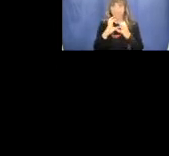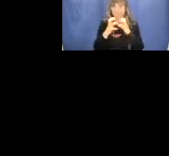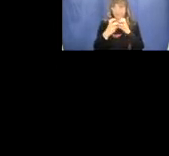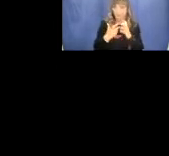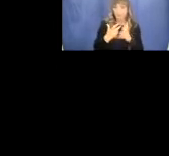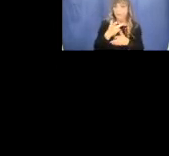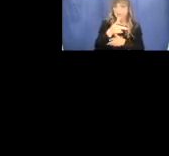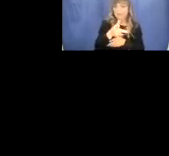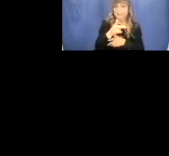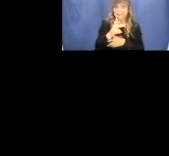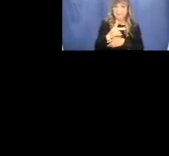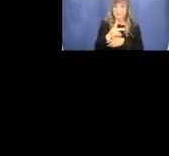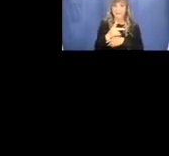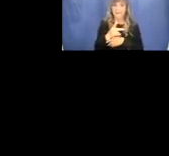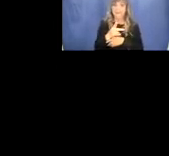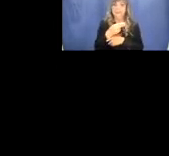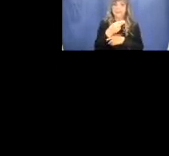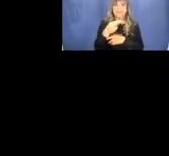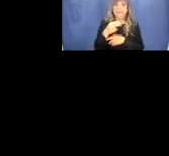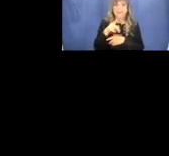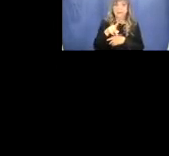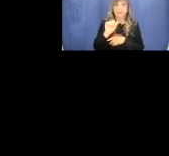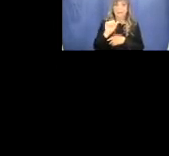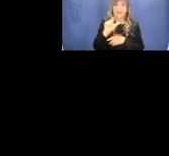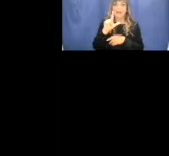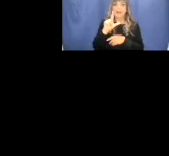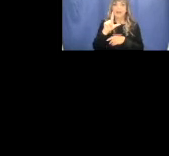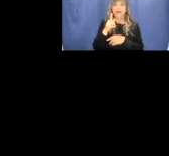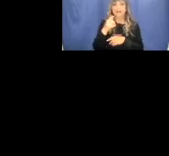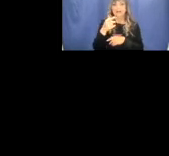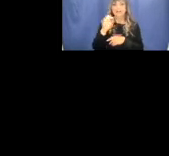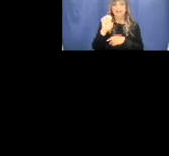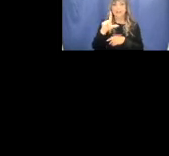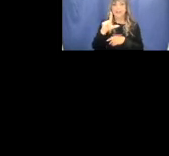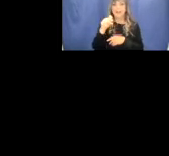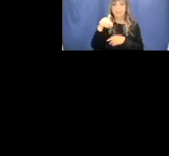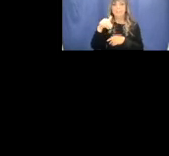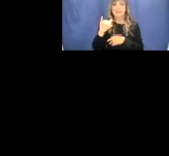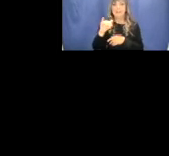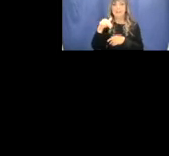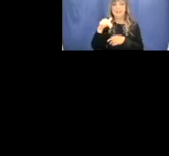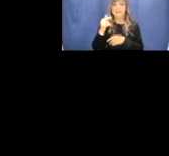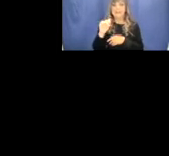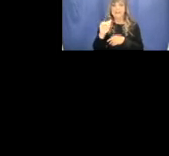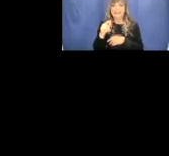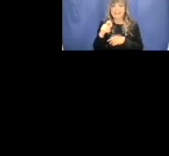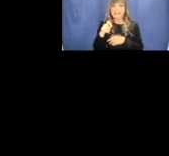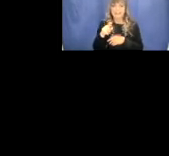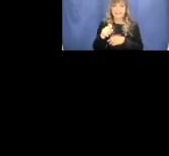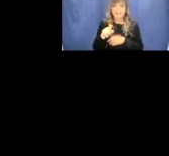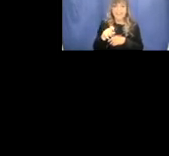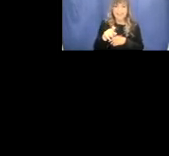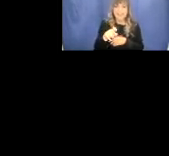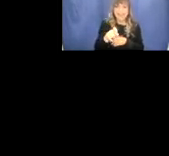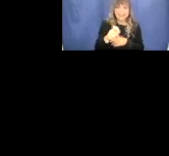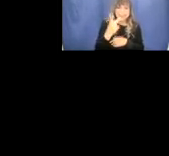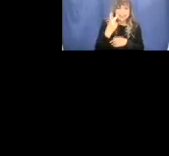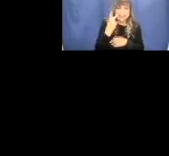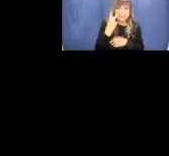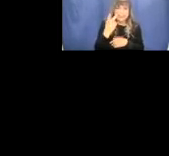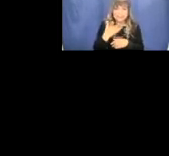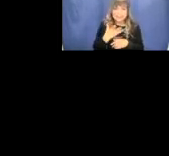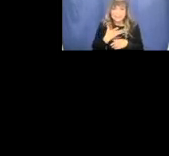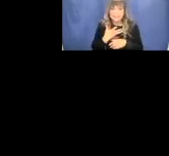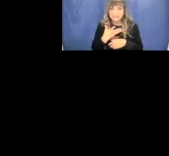chiama la ferimenti i platelminti sono questi vermi piatti che vedete sbucare da ogni anfratto di questo